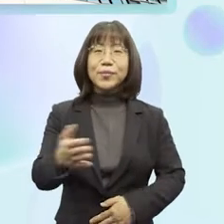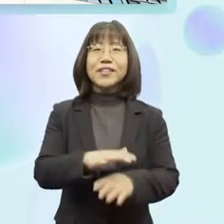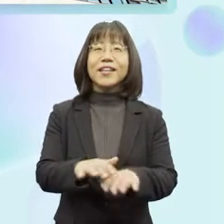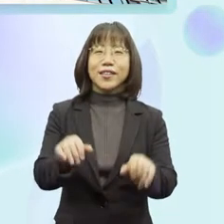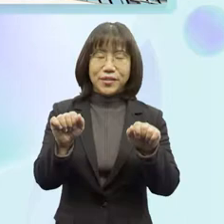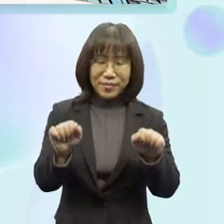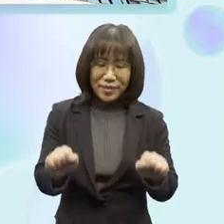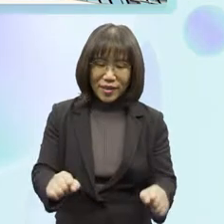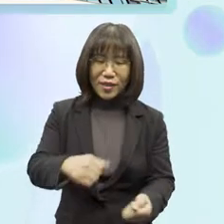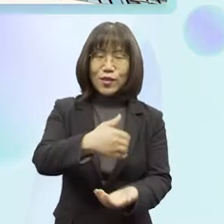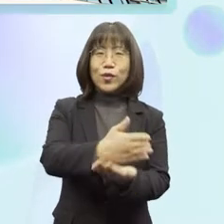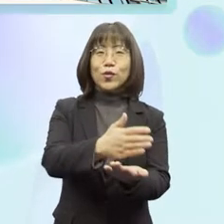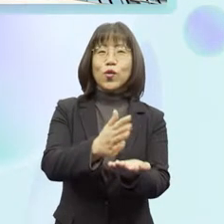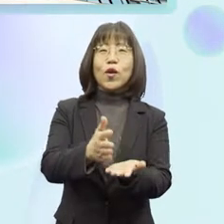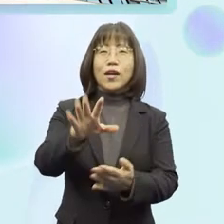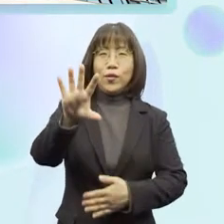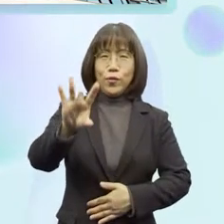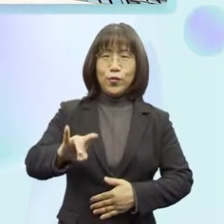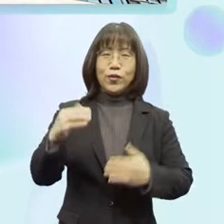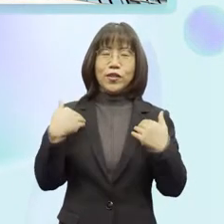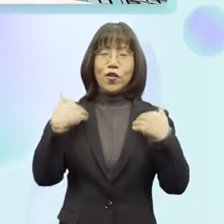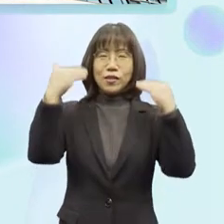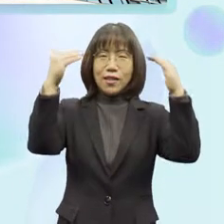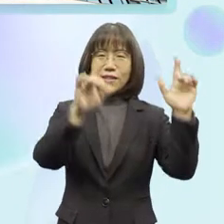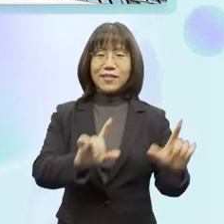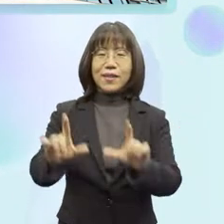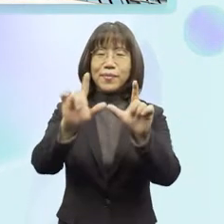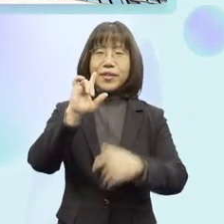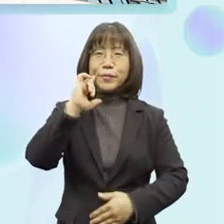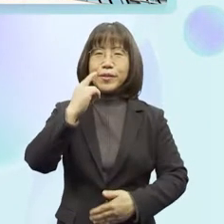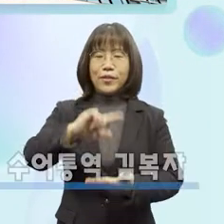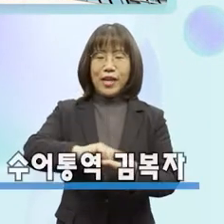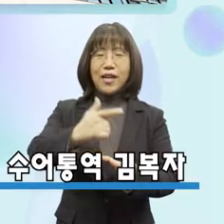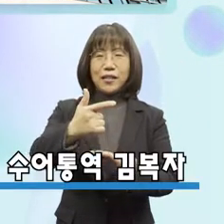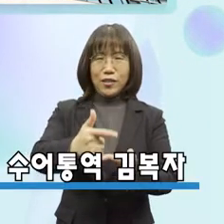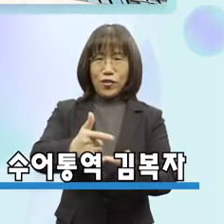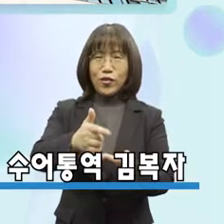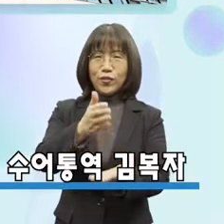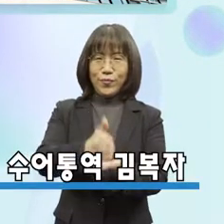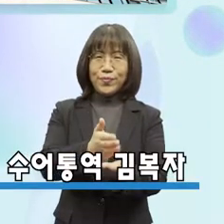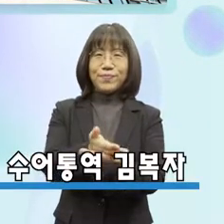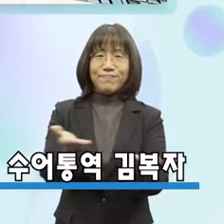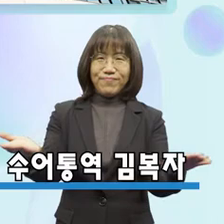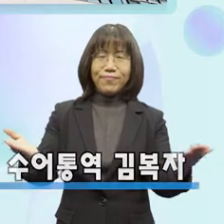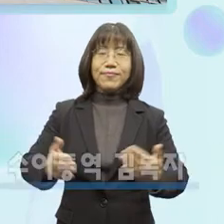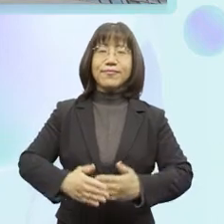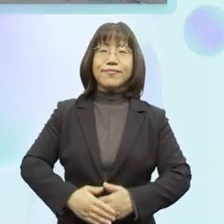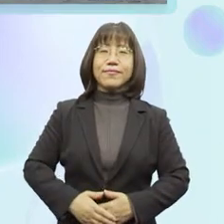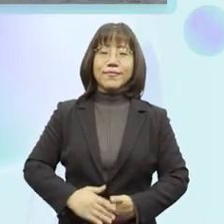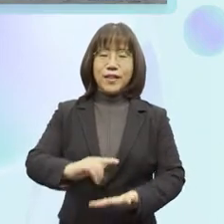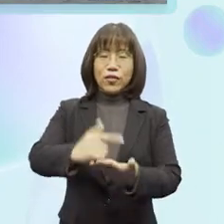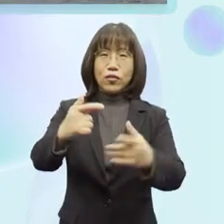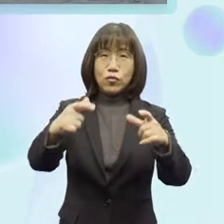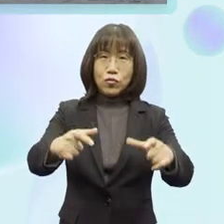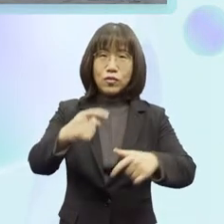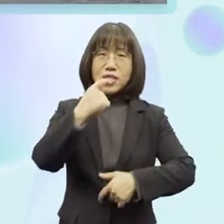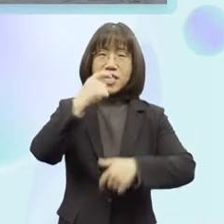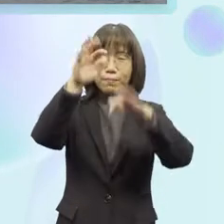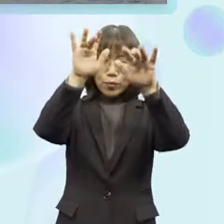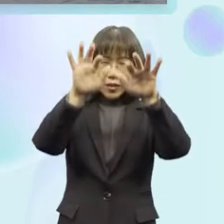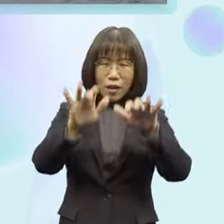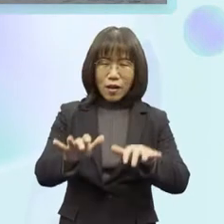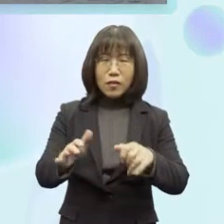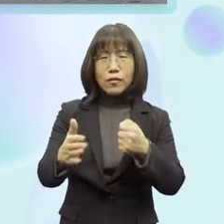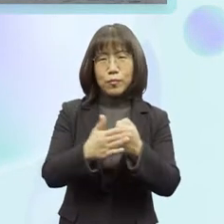국민 여러분 안녕하십니까? 조화로운 성장, 삶이 아름다운 강서, 아이강서TV 김민주입니다. 강서구가 폭설로